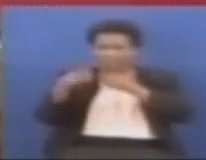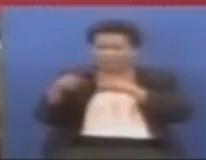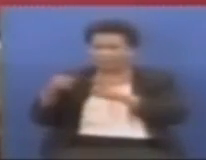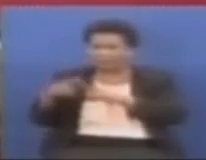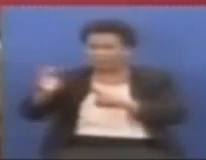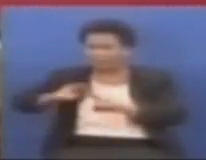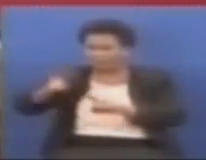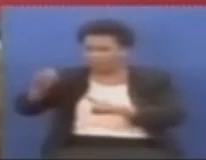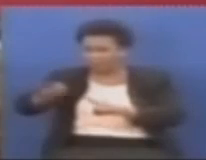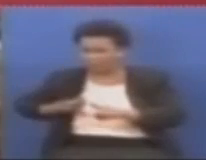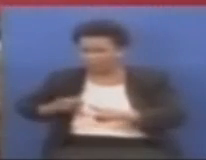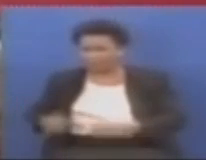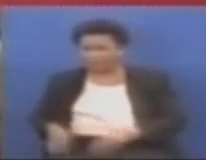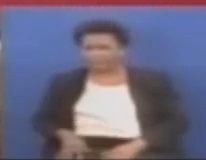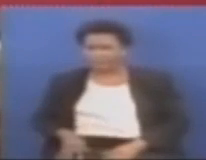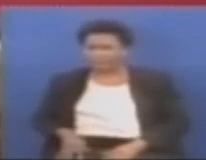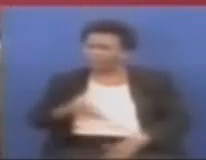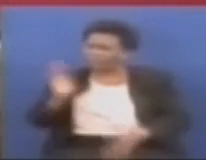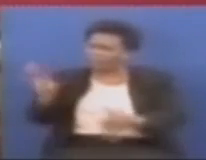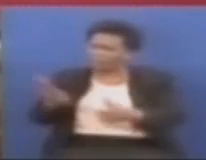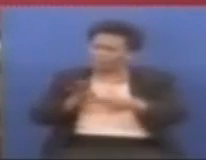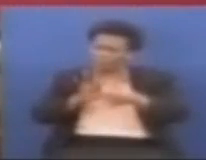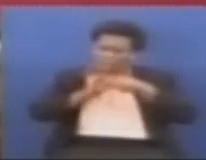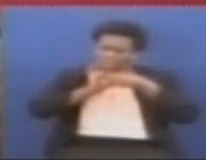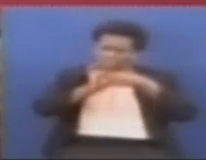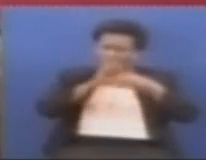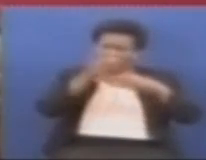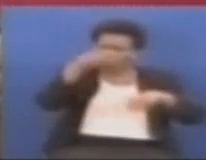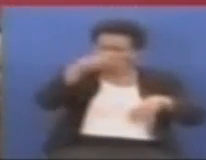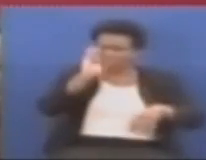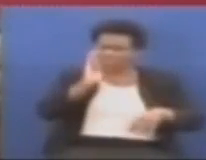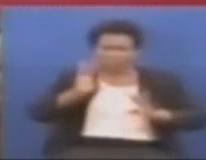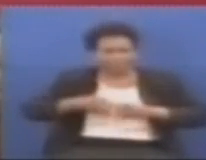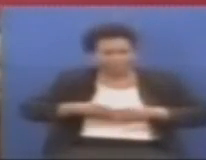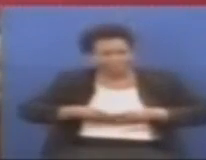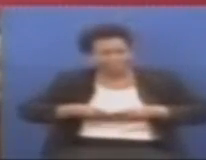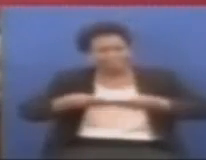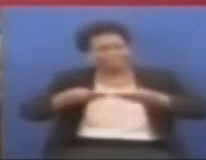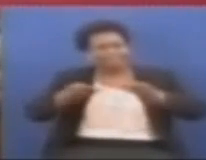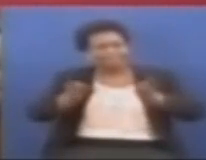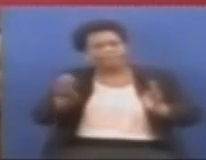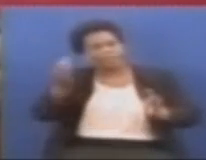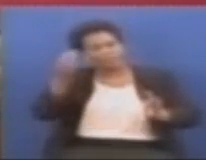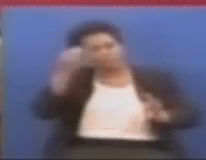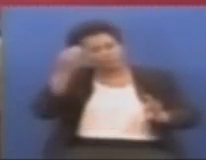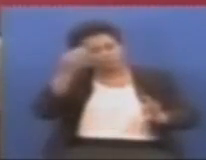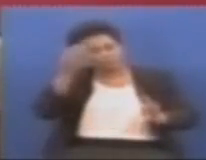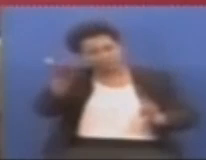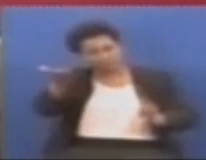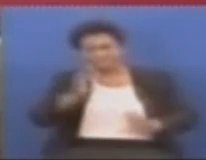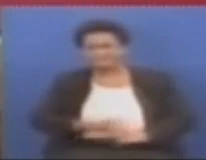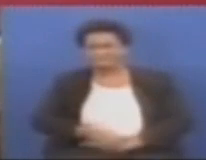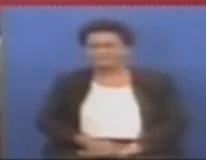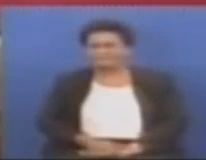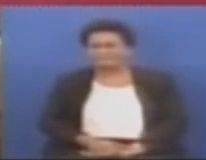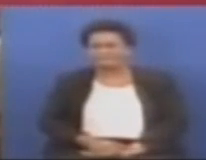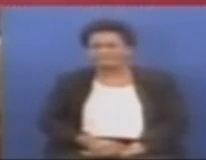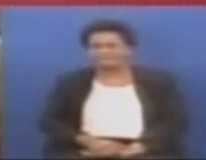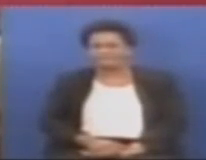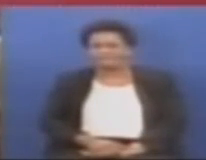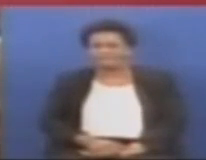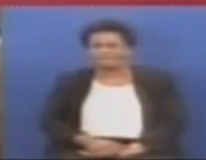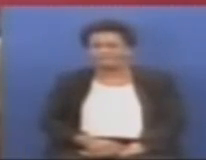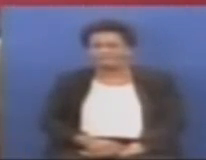Kwa kweli katika utekelezaji wa sheria hizi hasa za mirathi, akina mama